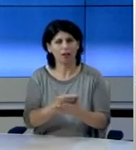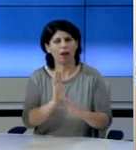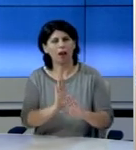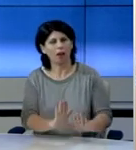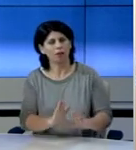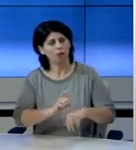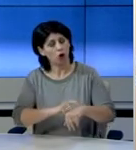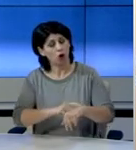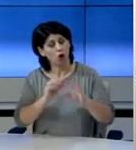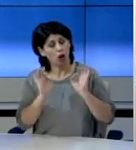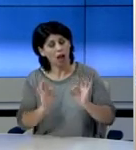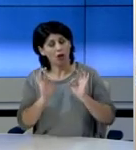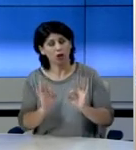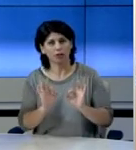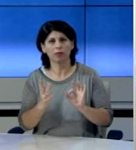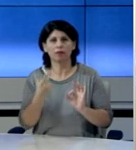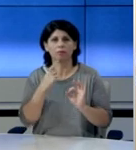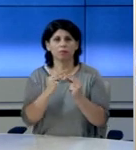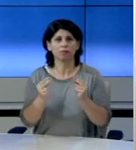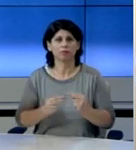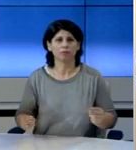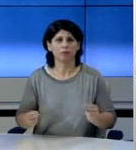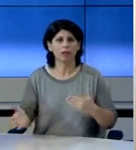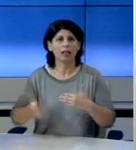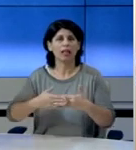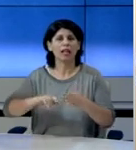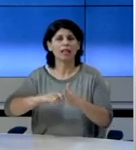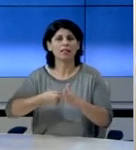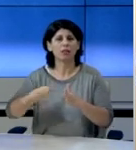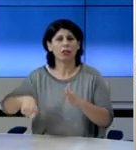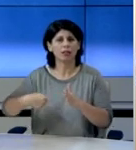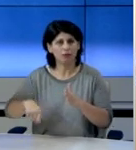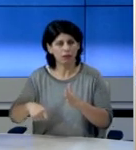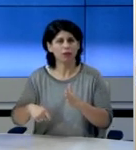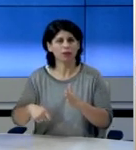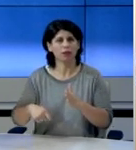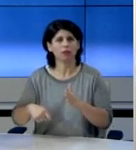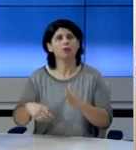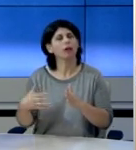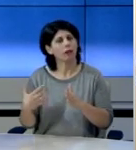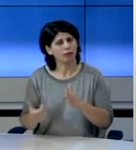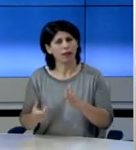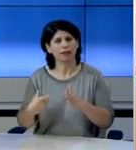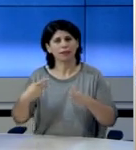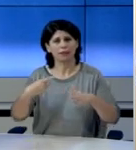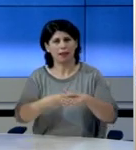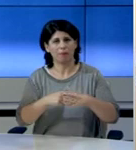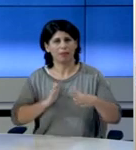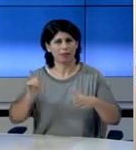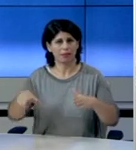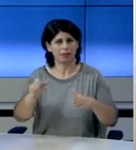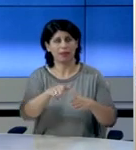να τρέξει. Και έτσι, με κλειστά δικαστήρια, να λάβουν τα τραπεζικά αυτά στελέχη